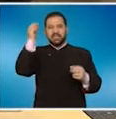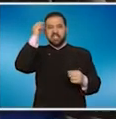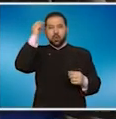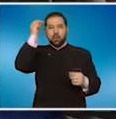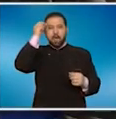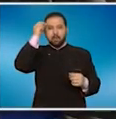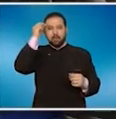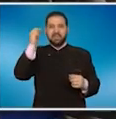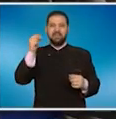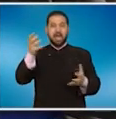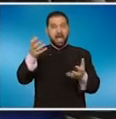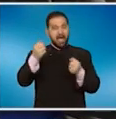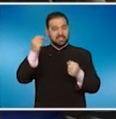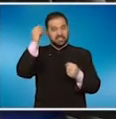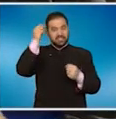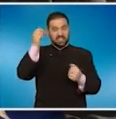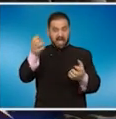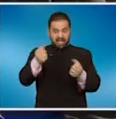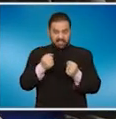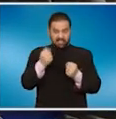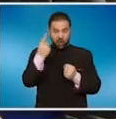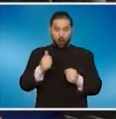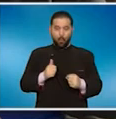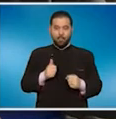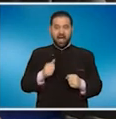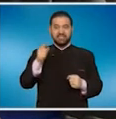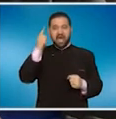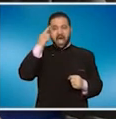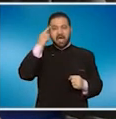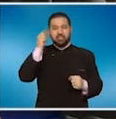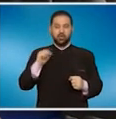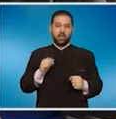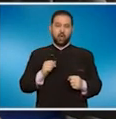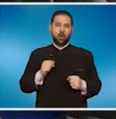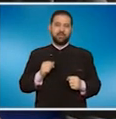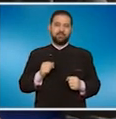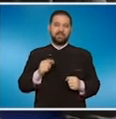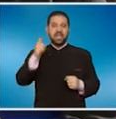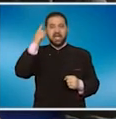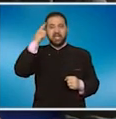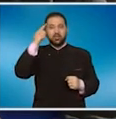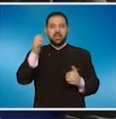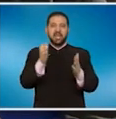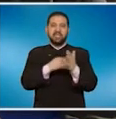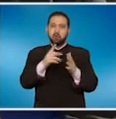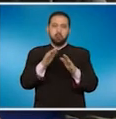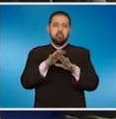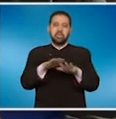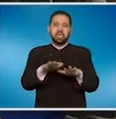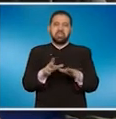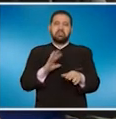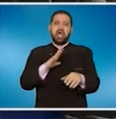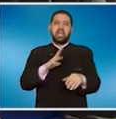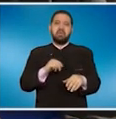aminte, la ține o pază a gândurilor, pe care vorbesc Sfinții Părinți, paza gândurilor. Gândurile trebuie nu lăsate